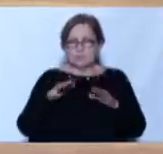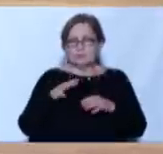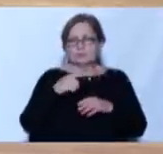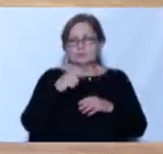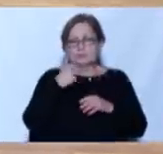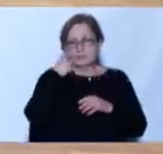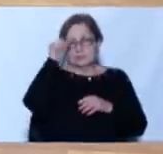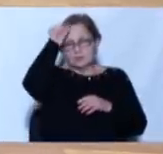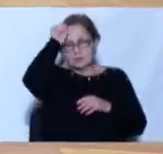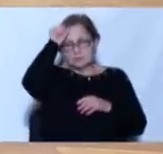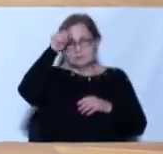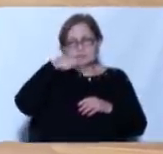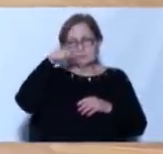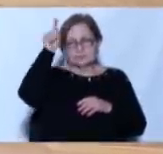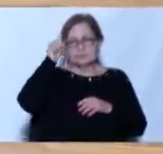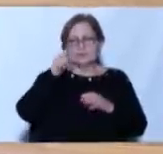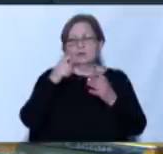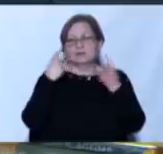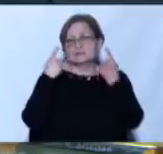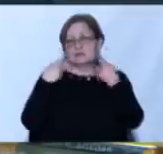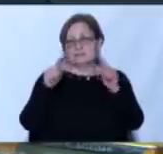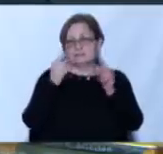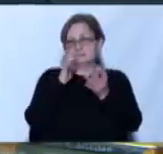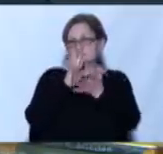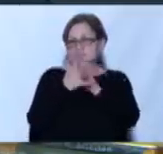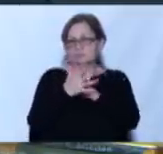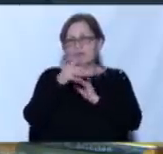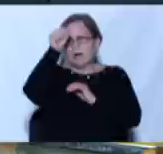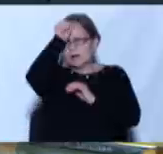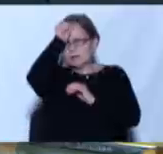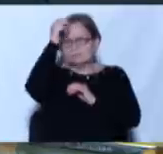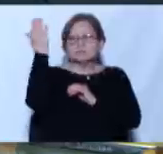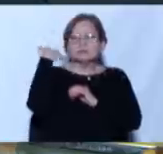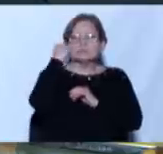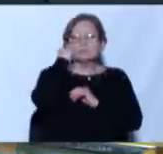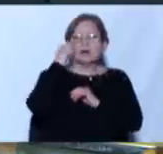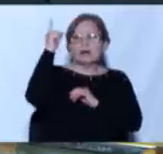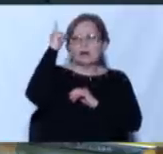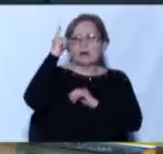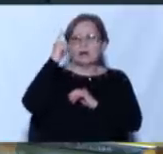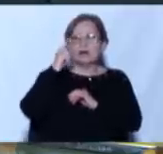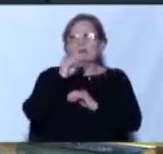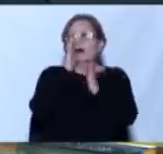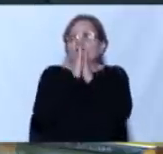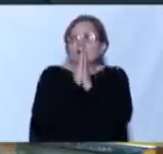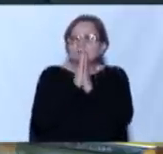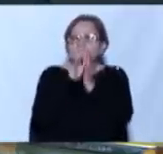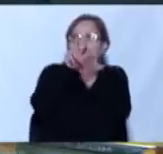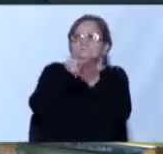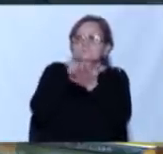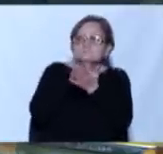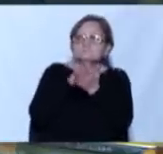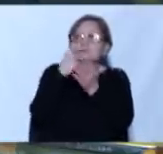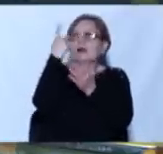მიმართ დამოკიდებულება ბევრ ადამიანში გახდა სხვანაირი. თუ მანამდე ღმერთი იყო რომელიც მიმართაც უნდა ელოცათ და ის იყოს